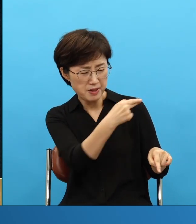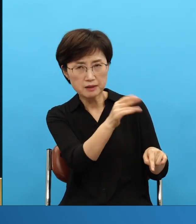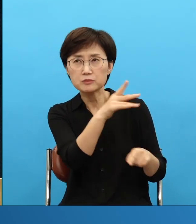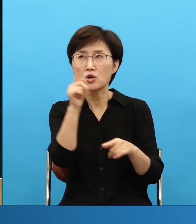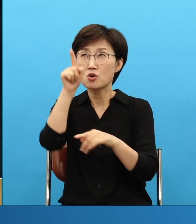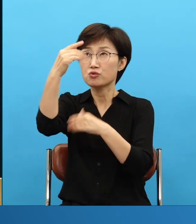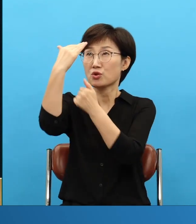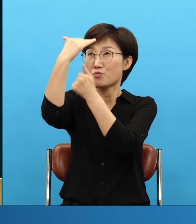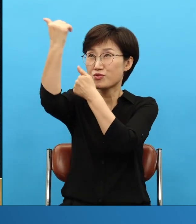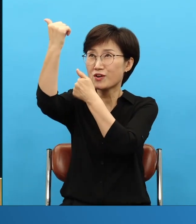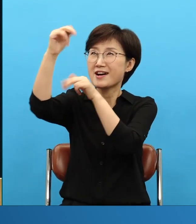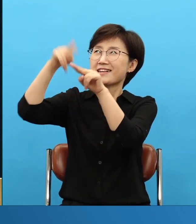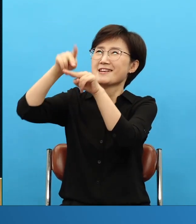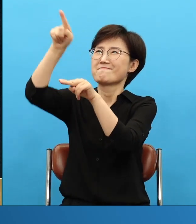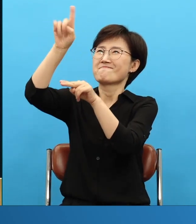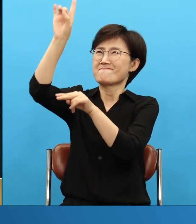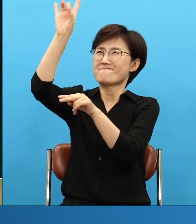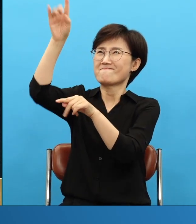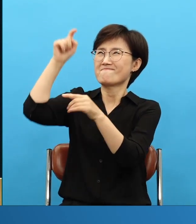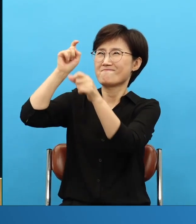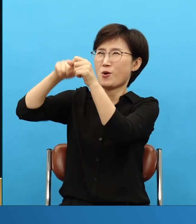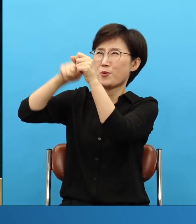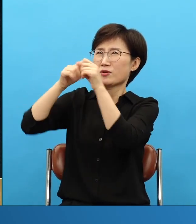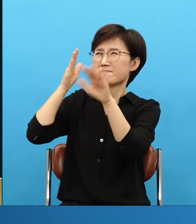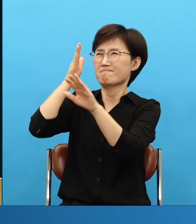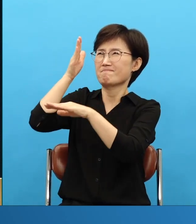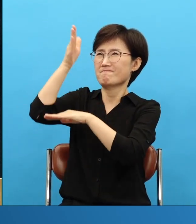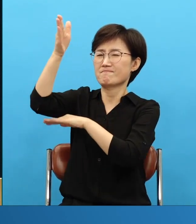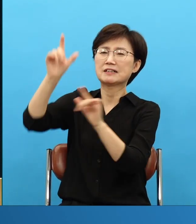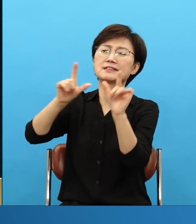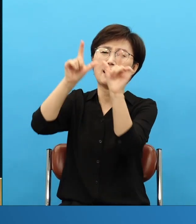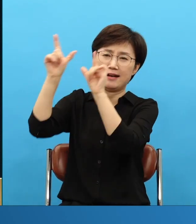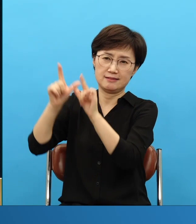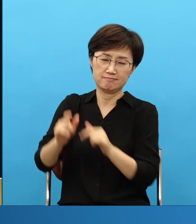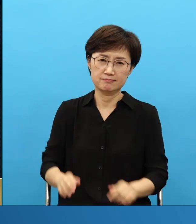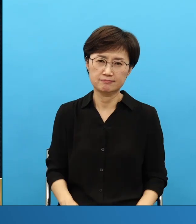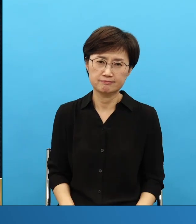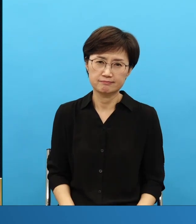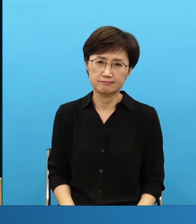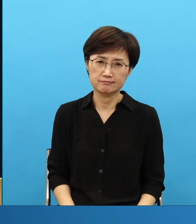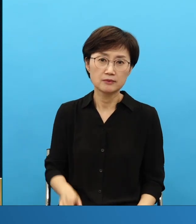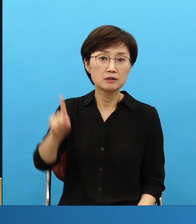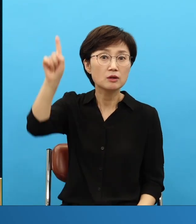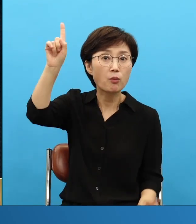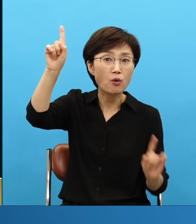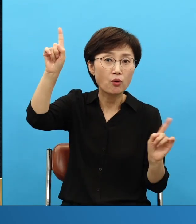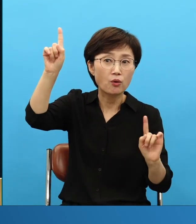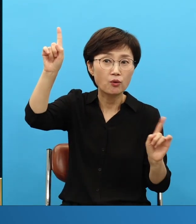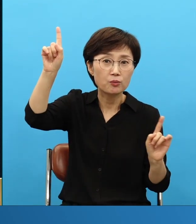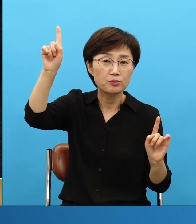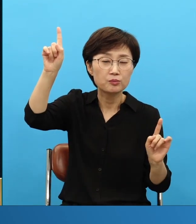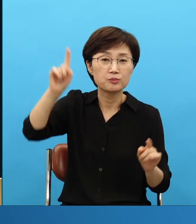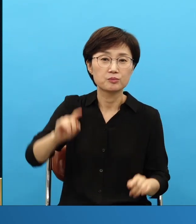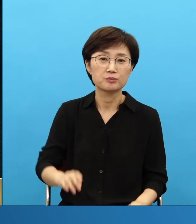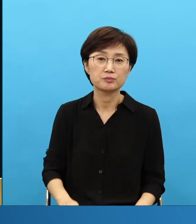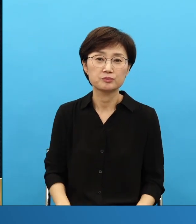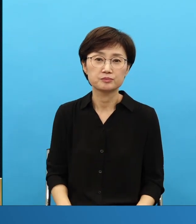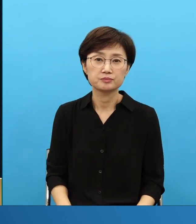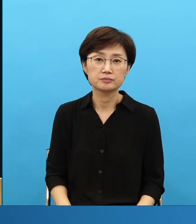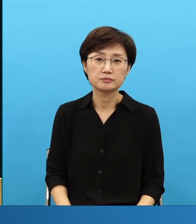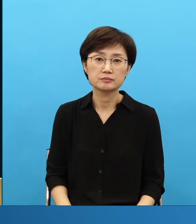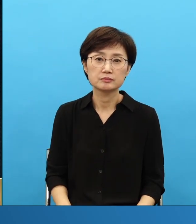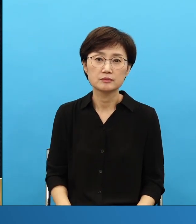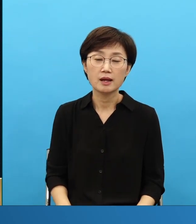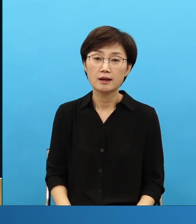will let go of all the things of this world. He will press on to the goal to win the prize for which God has called me heavenward in Christ Jesus. 이건 뭡니까? What is that? 하늘과